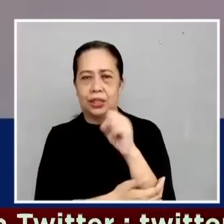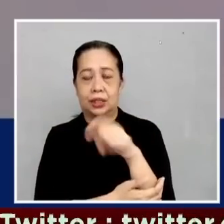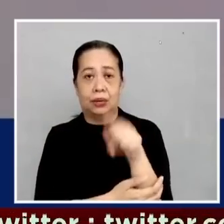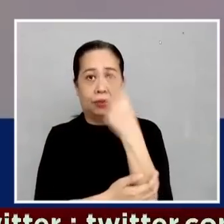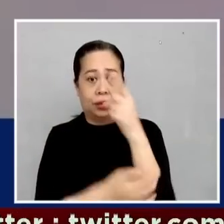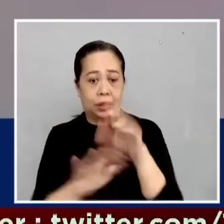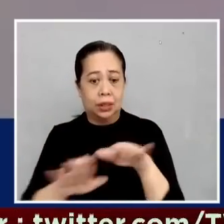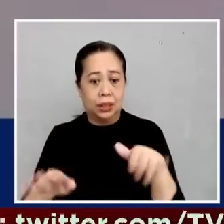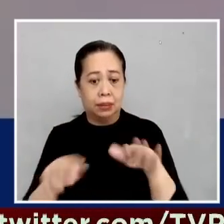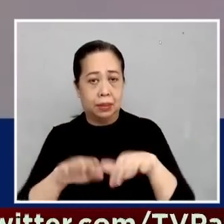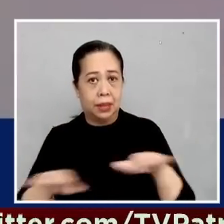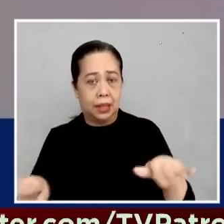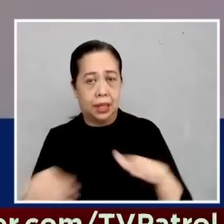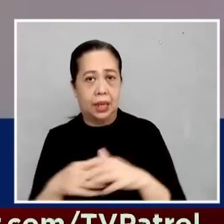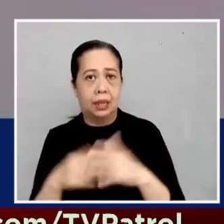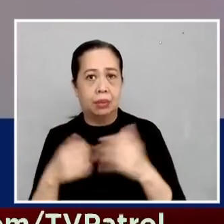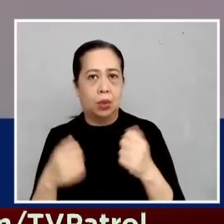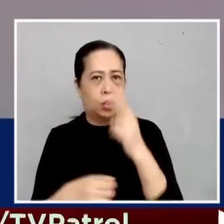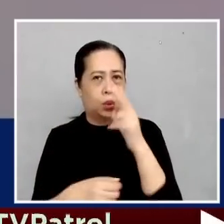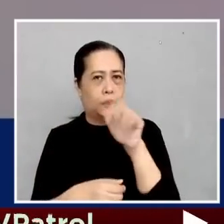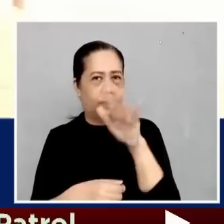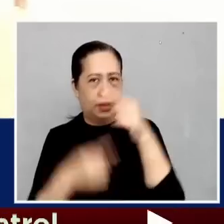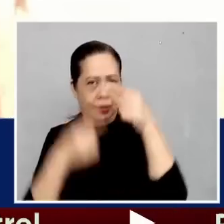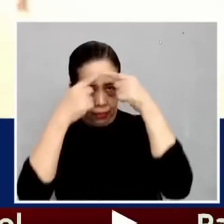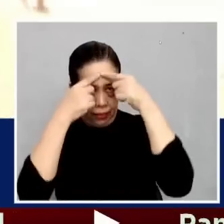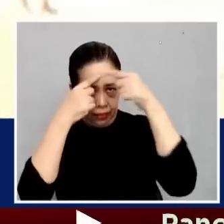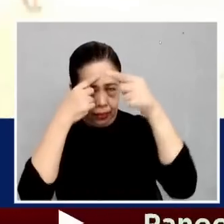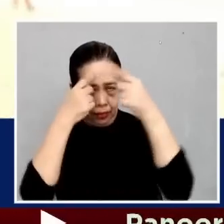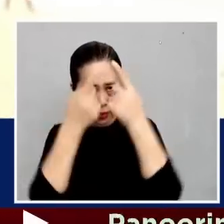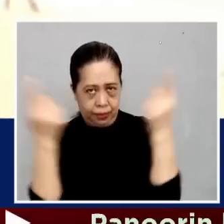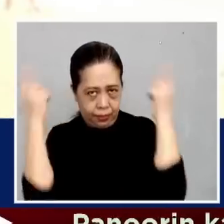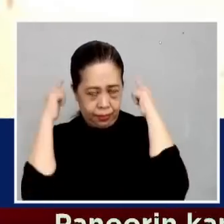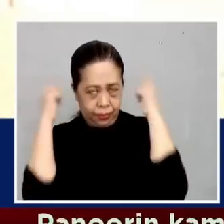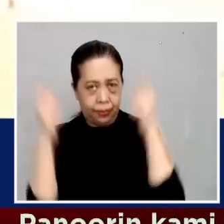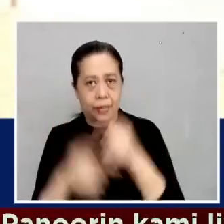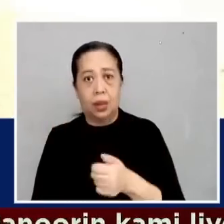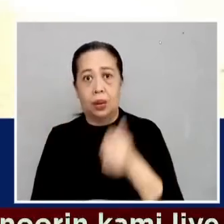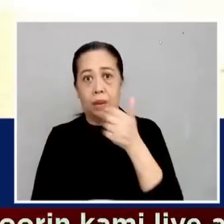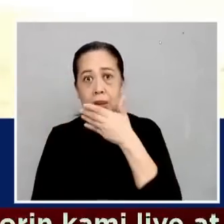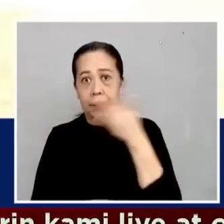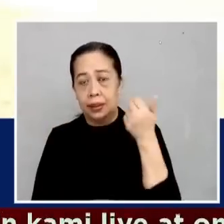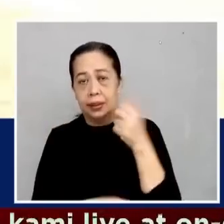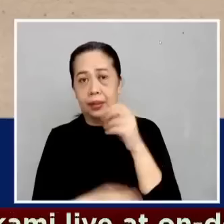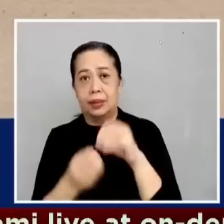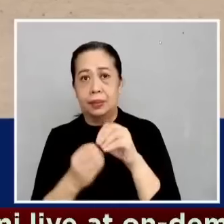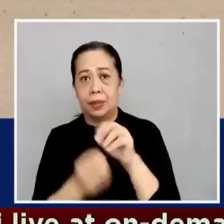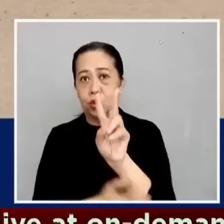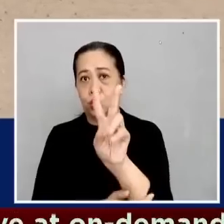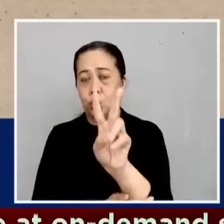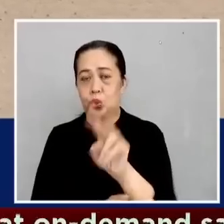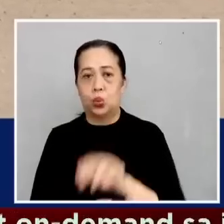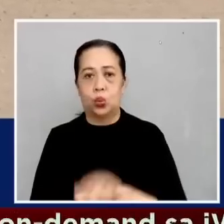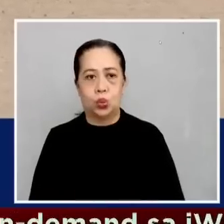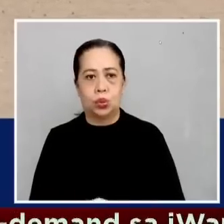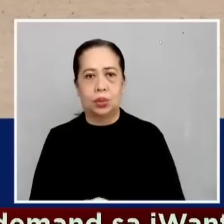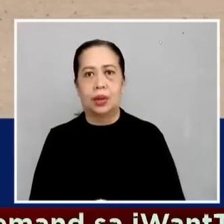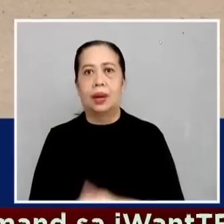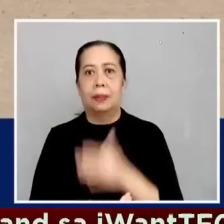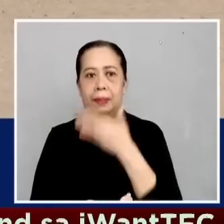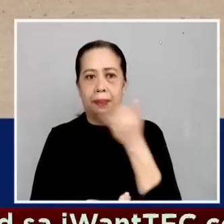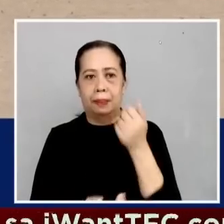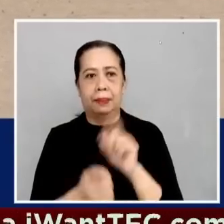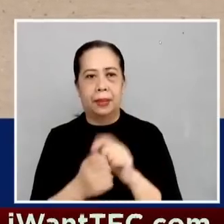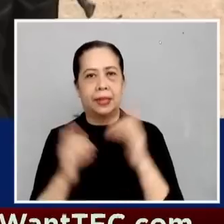pong maliliit, at least 2.5 inches po. Ang winning discarte tip number 2. Magandang magsuot ng